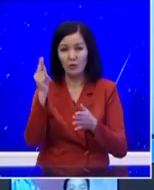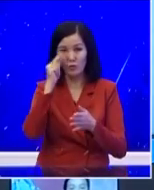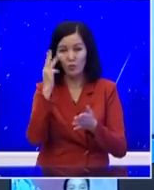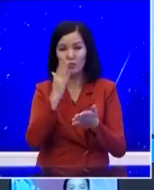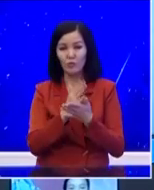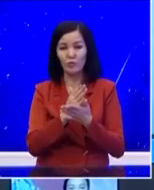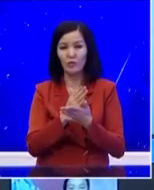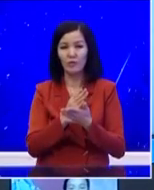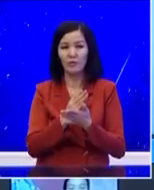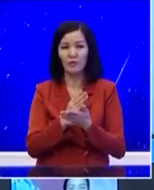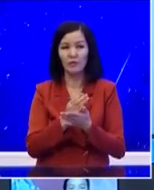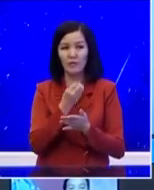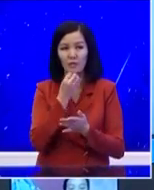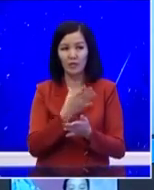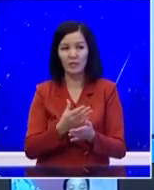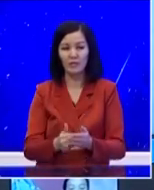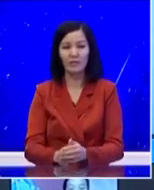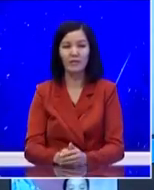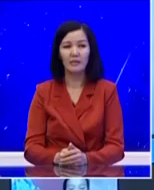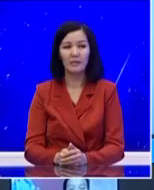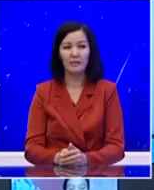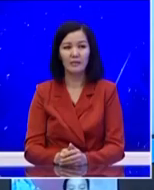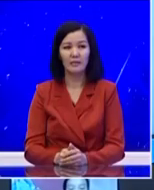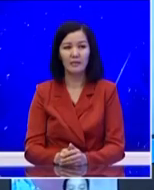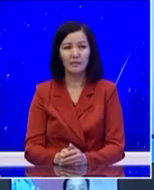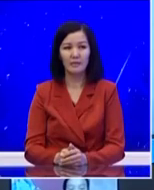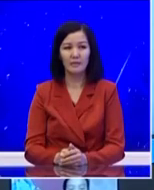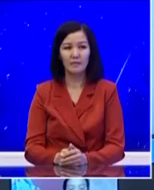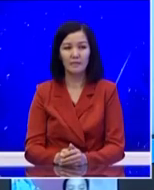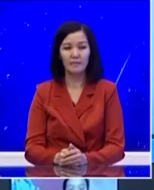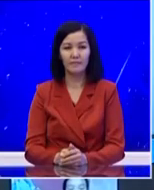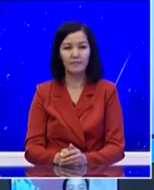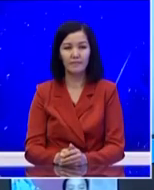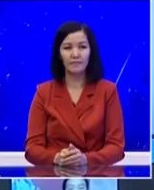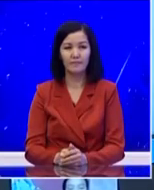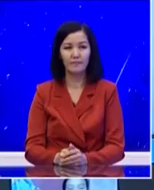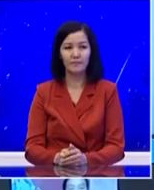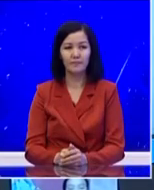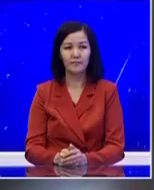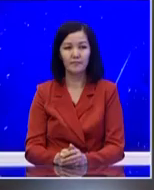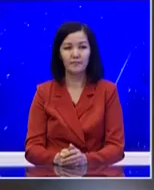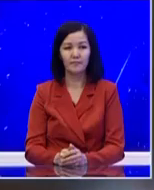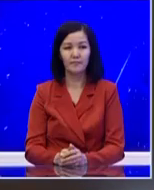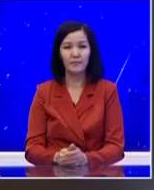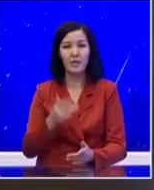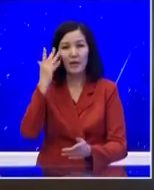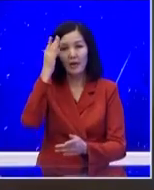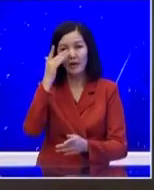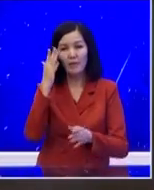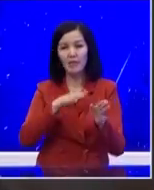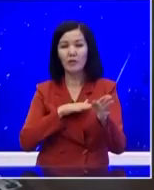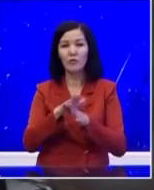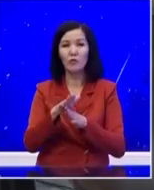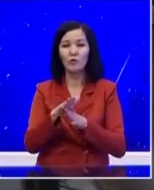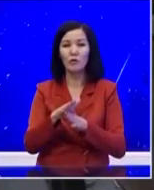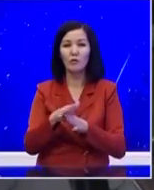жүрмін. Жақсы. Құрыстарға бару жүрмін. Дұрыс. Армандарының орындалу үшін